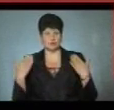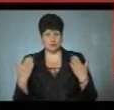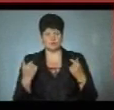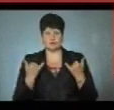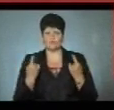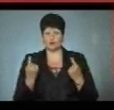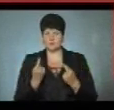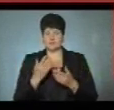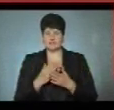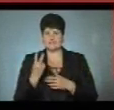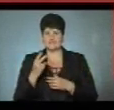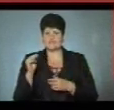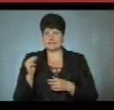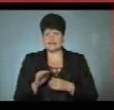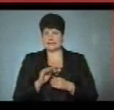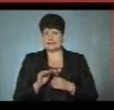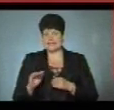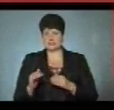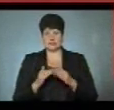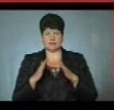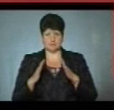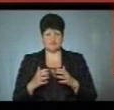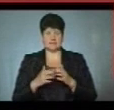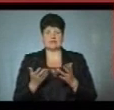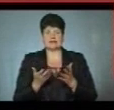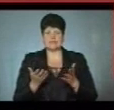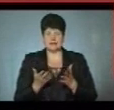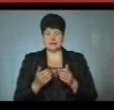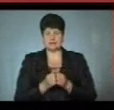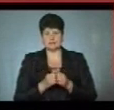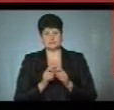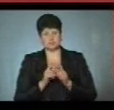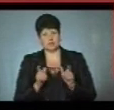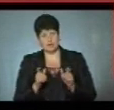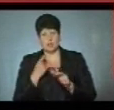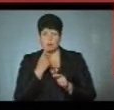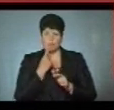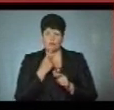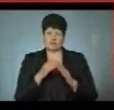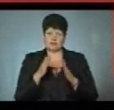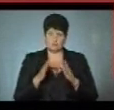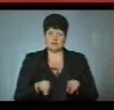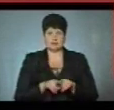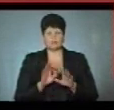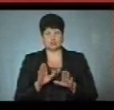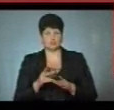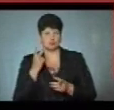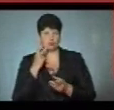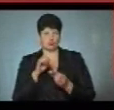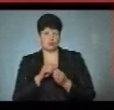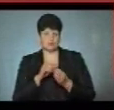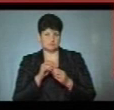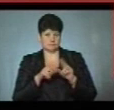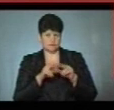області діятиме понад 2000 дитячих таборів, серед яких пришкільні та мовні табори, працюватимуть також стаціонарні заклади